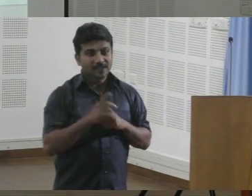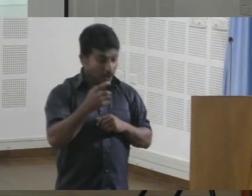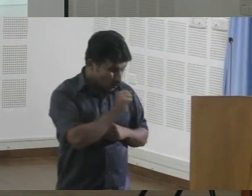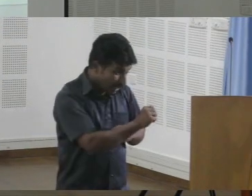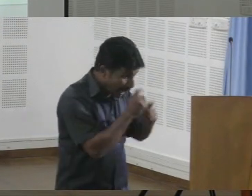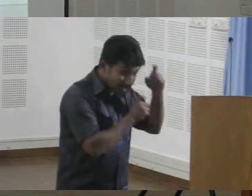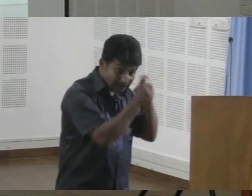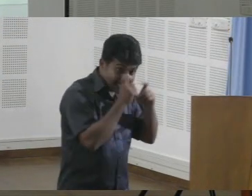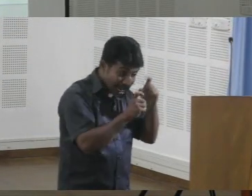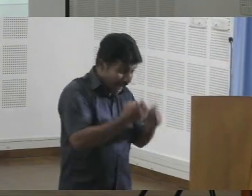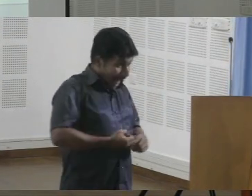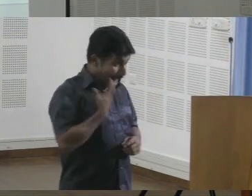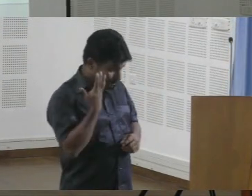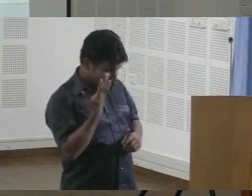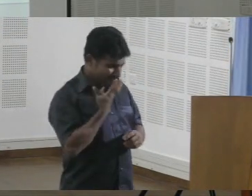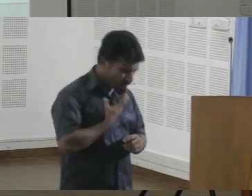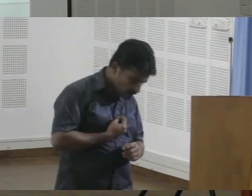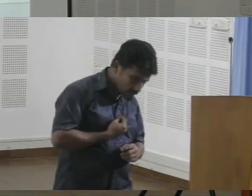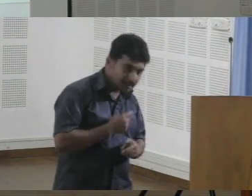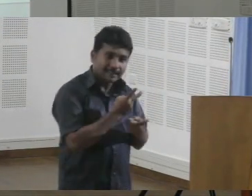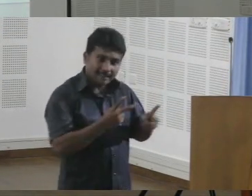എക്സ്പ്രഷൻസ് ഹാപ്പി സാഡ്. അപ്പോൾ